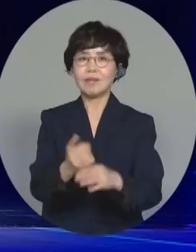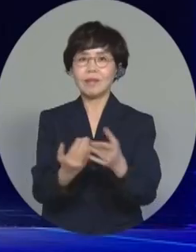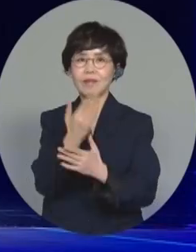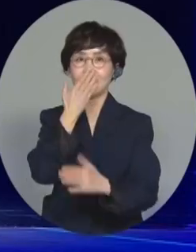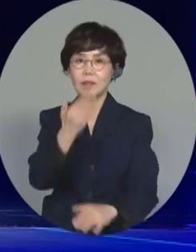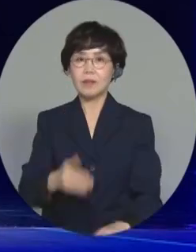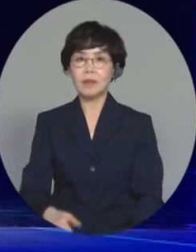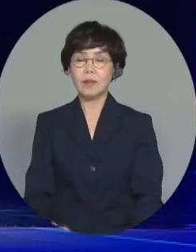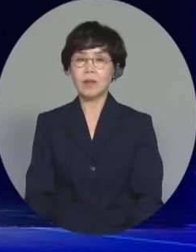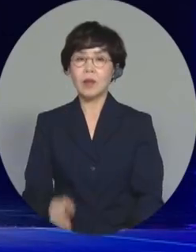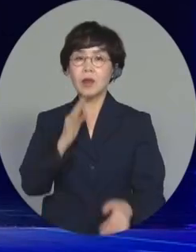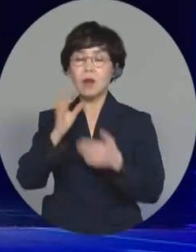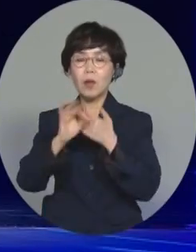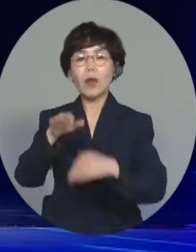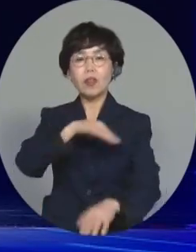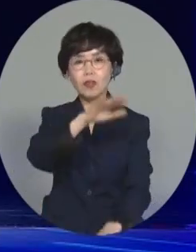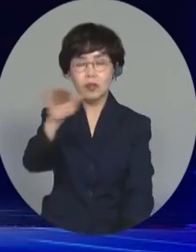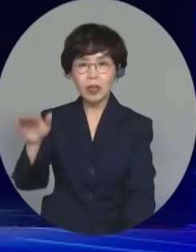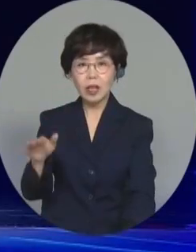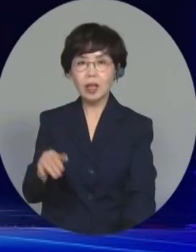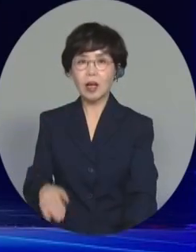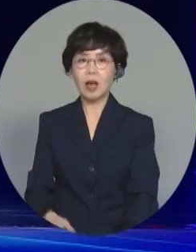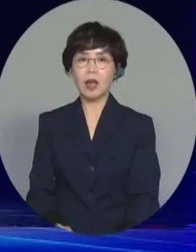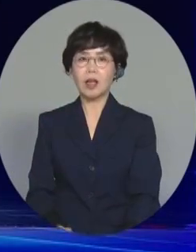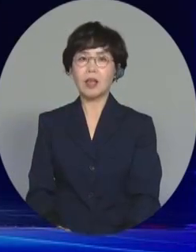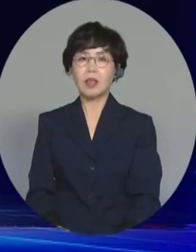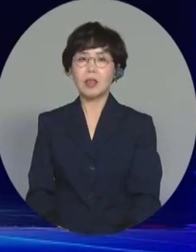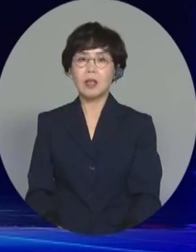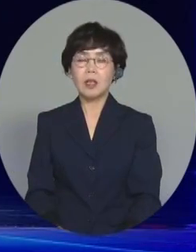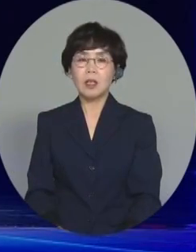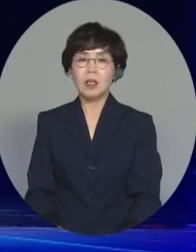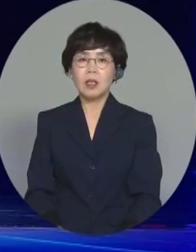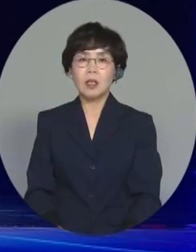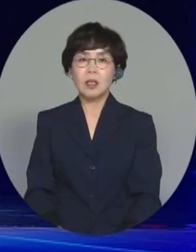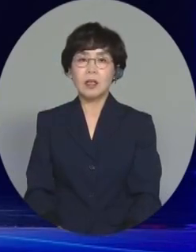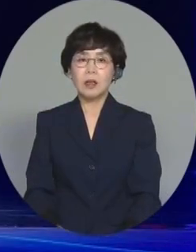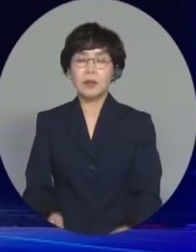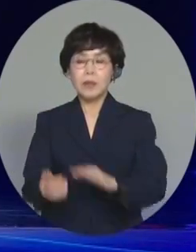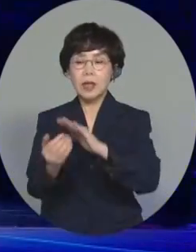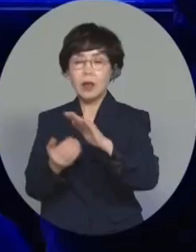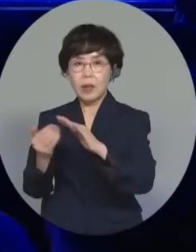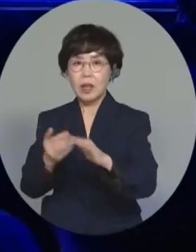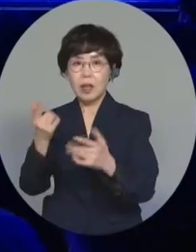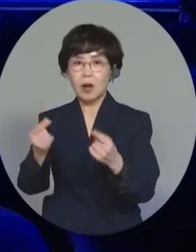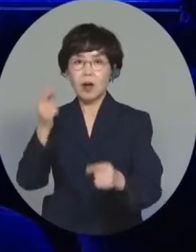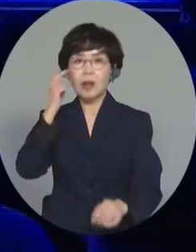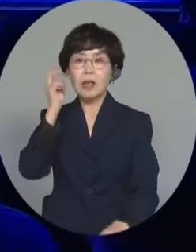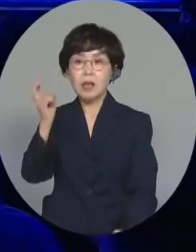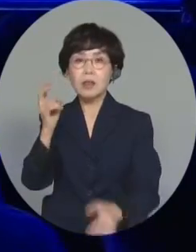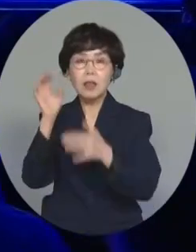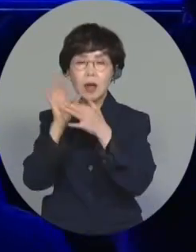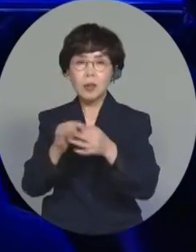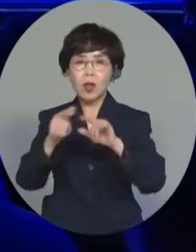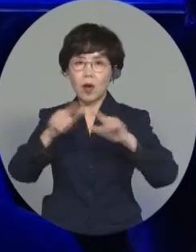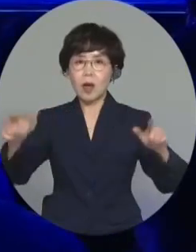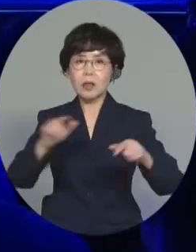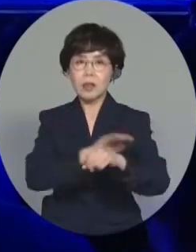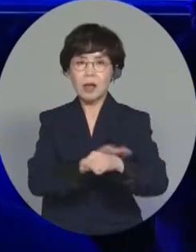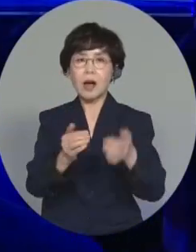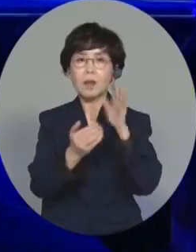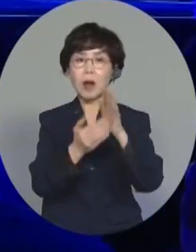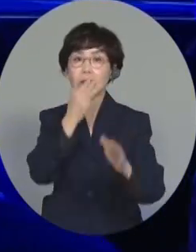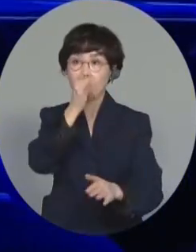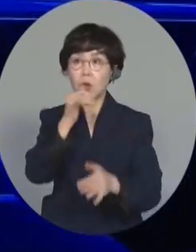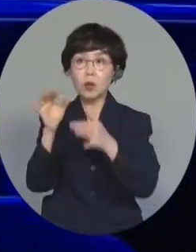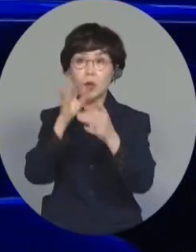것입니다. 그러면 우리가 와해, 디스럽션이라는 것을 예측하면서 또한 잘 대처할 수 있을 것입니다. 이를 통해서